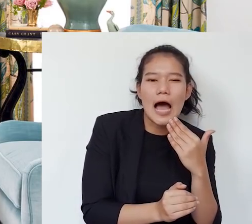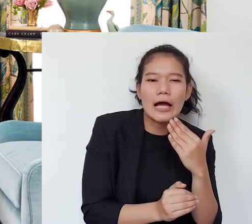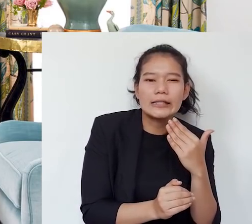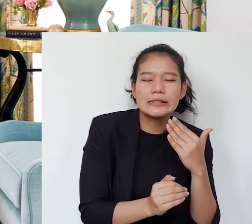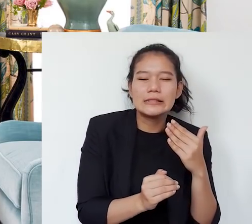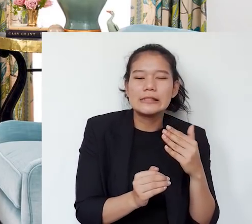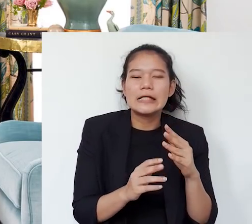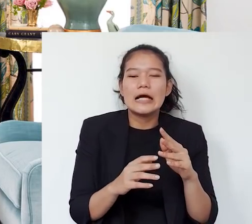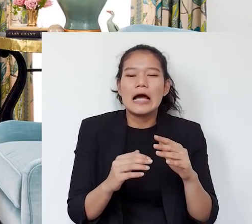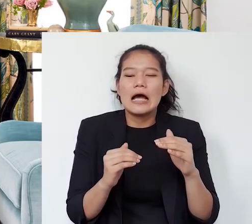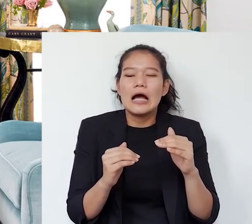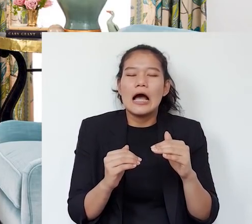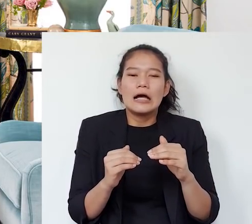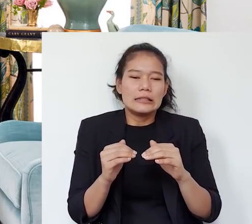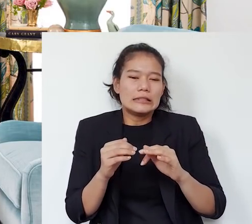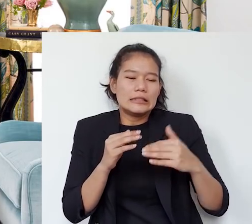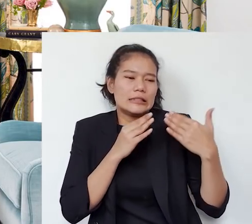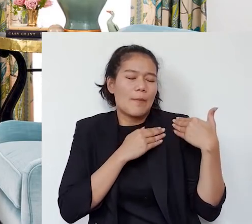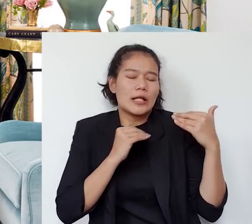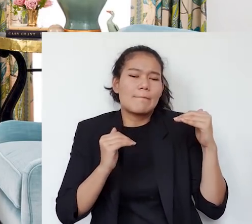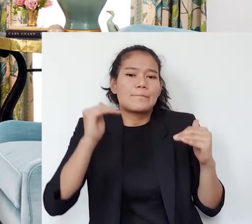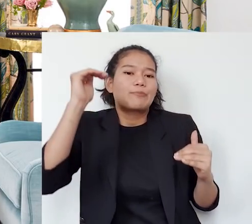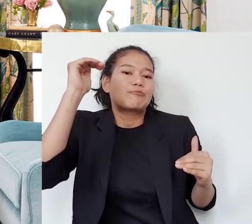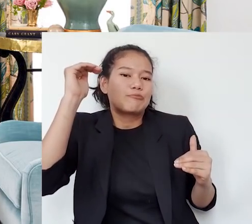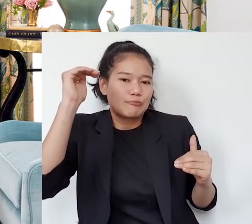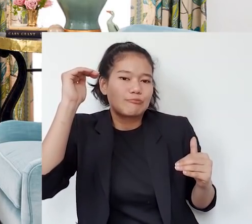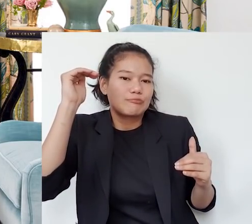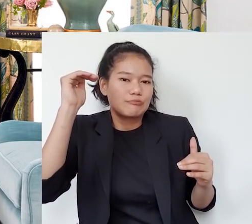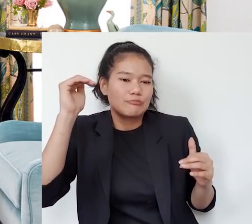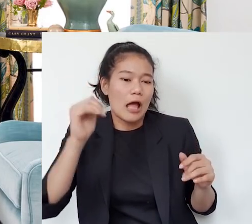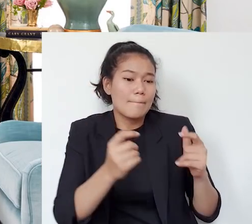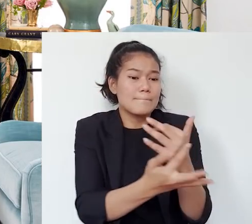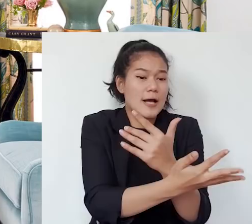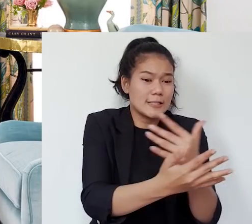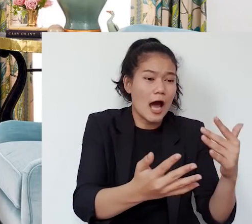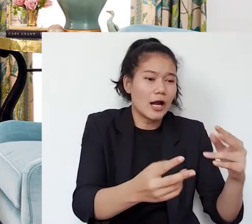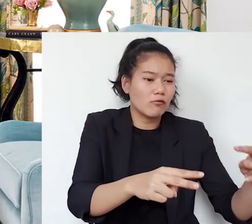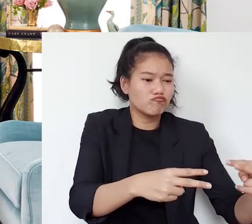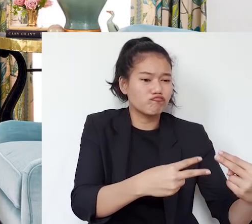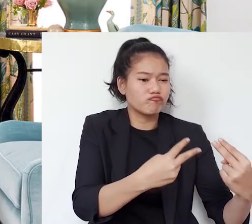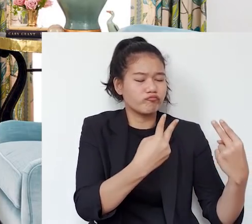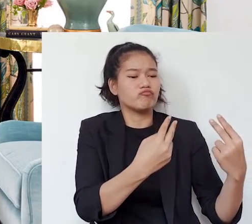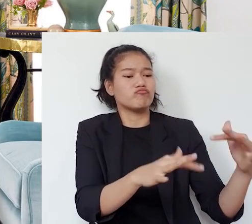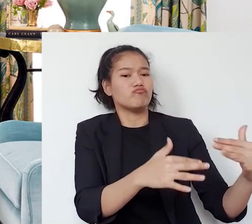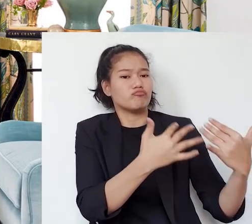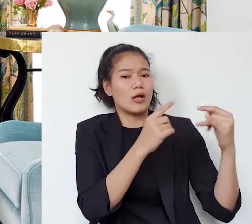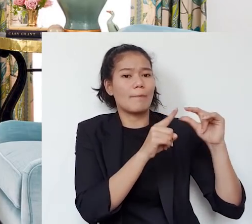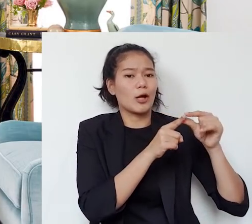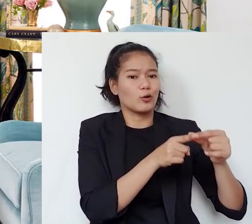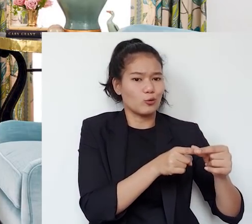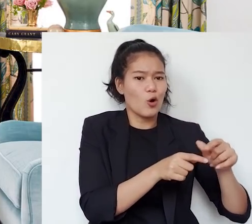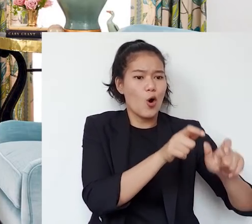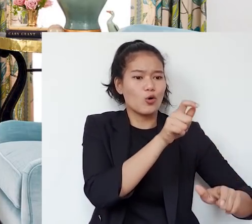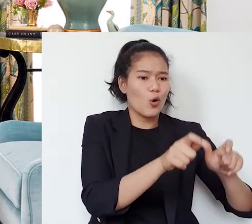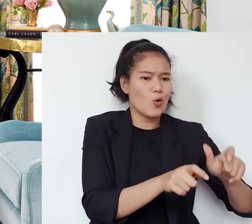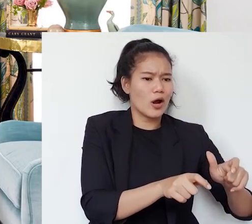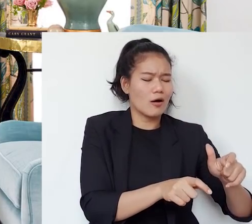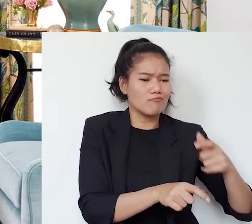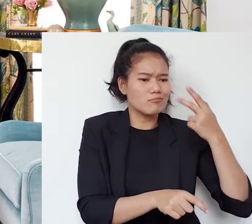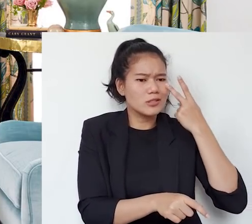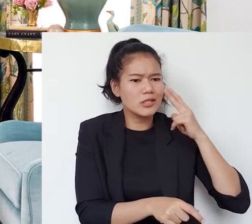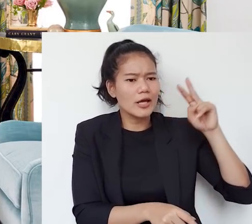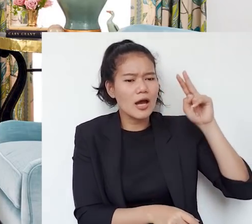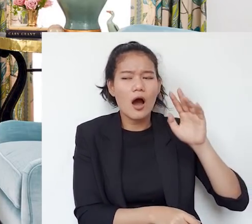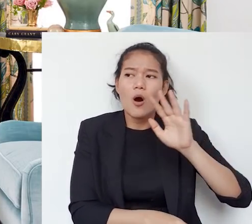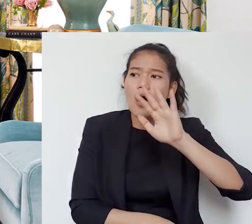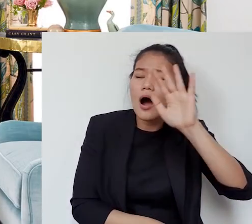tadinya mereka dirujuk oleh umat, sekarang malah umat mendengar Petrus. Yang tadinya orang-orang itu percaya dan kemudian bertanya, wahai